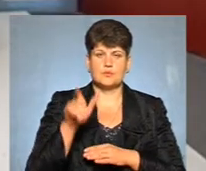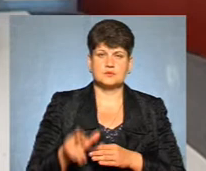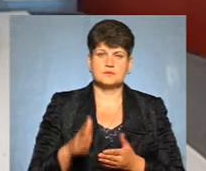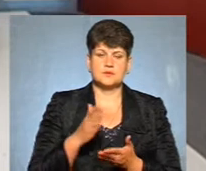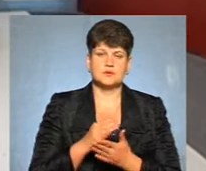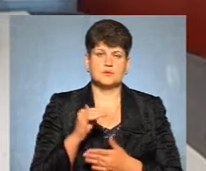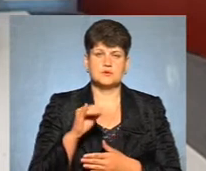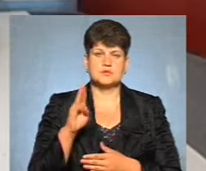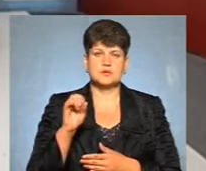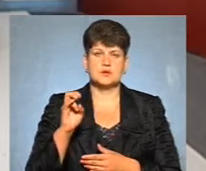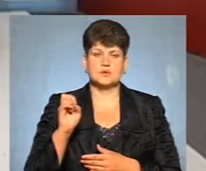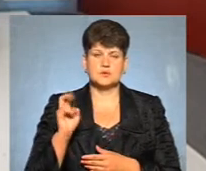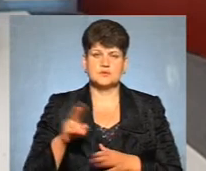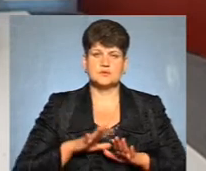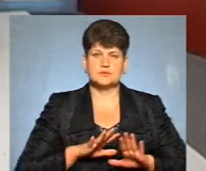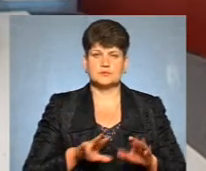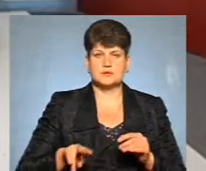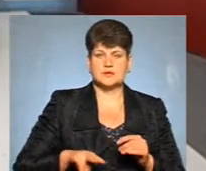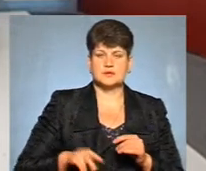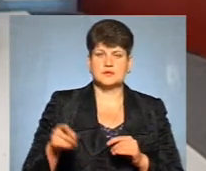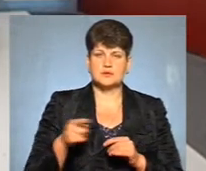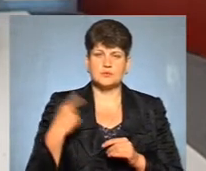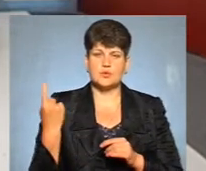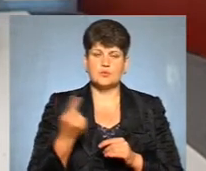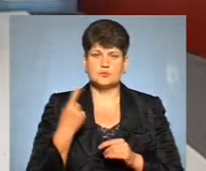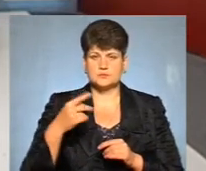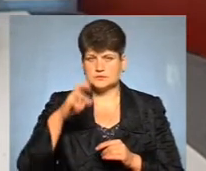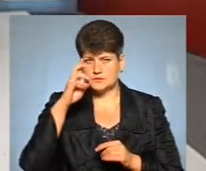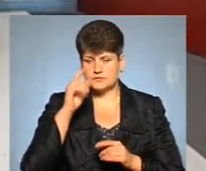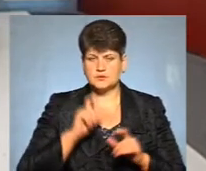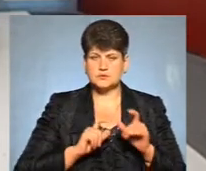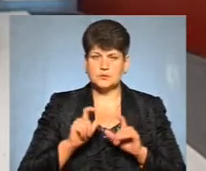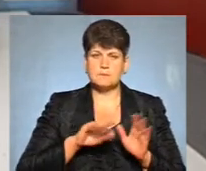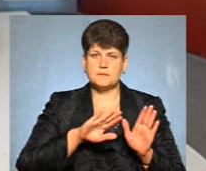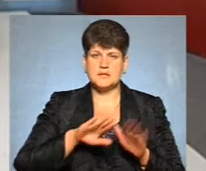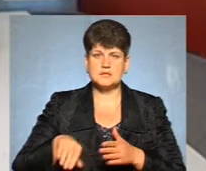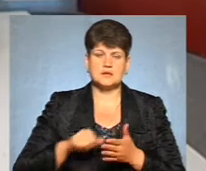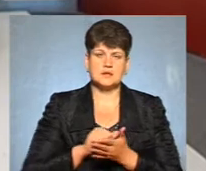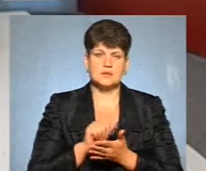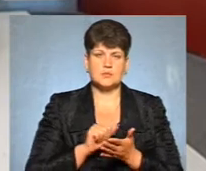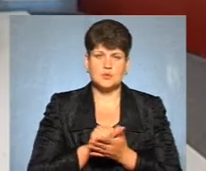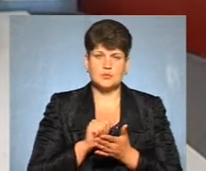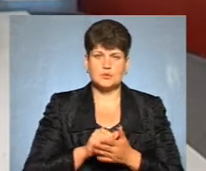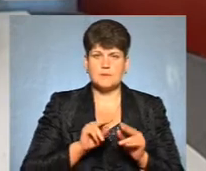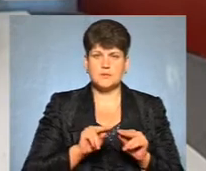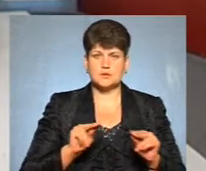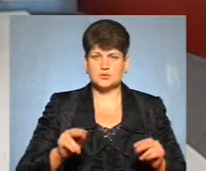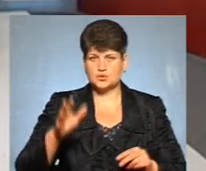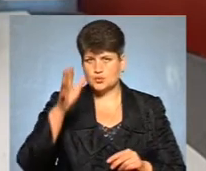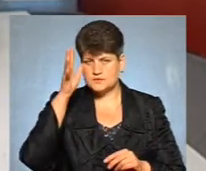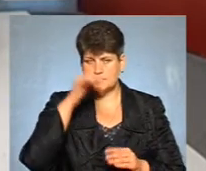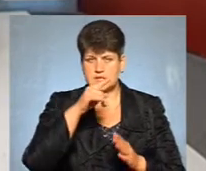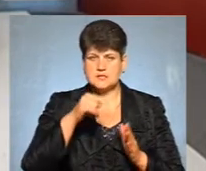Юрій Шайнюк, заступник директора Тернопільського обласного комунального інституту післядипломної педагогічної освіти з